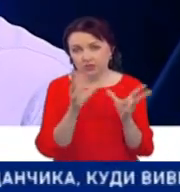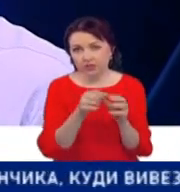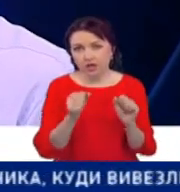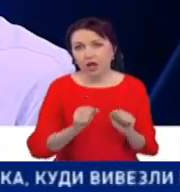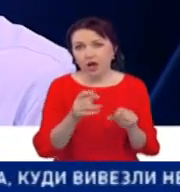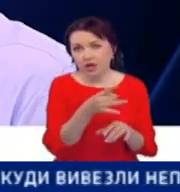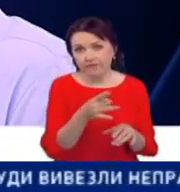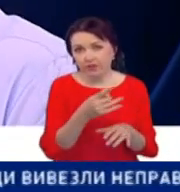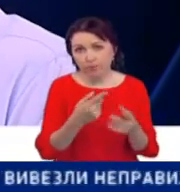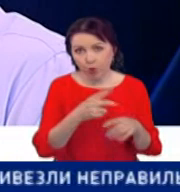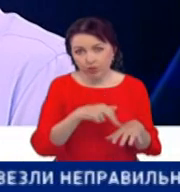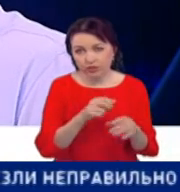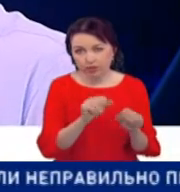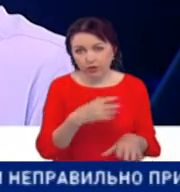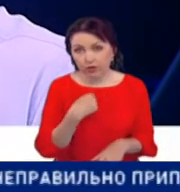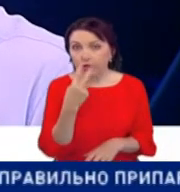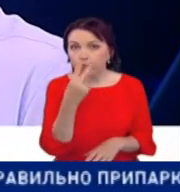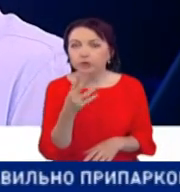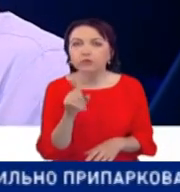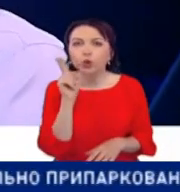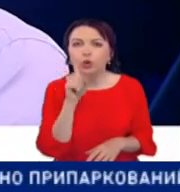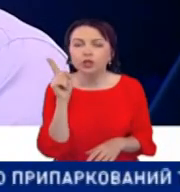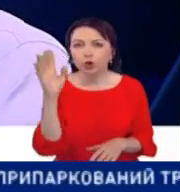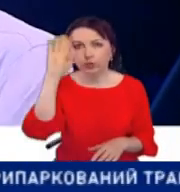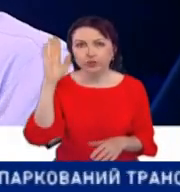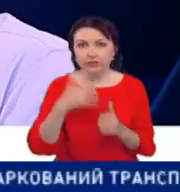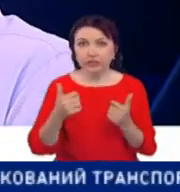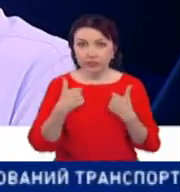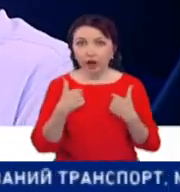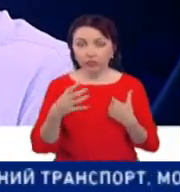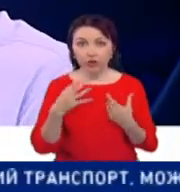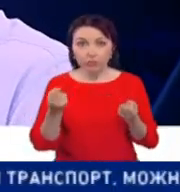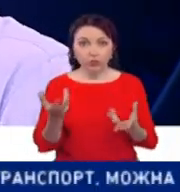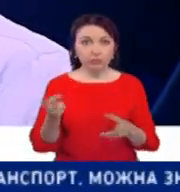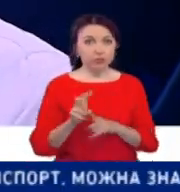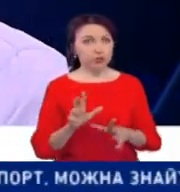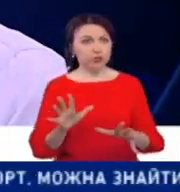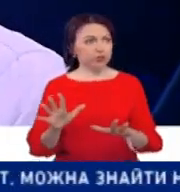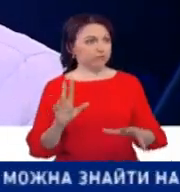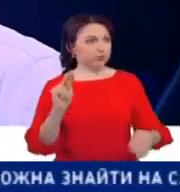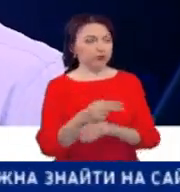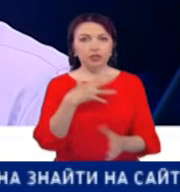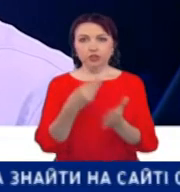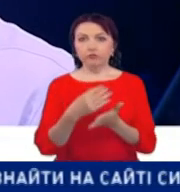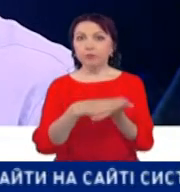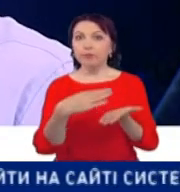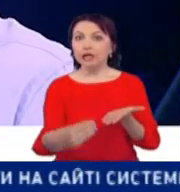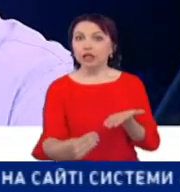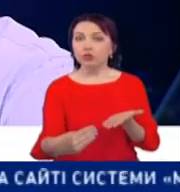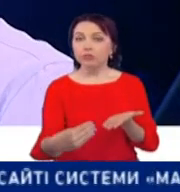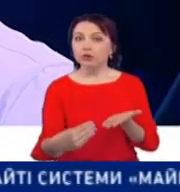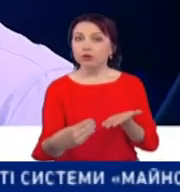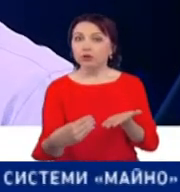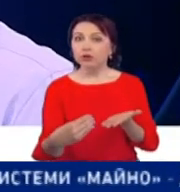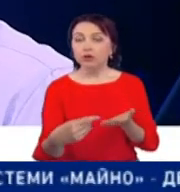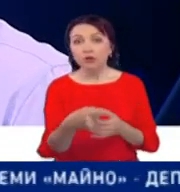райвідділки поліції. І я побачив молодих хлопців, серед яких був і я, які просто прийшли виправляти це там своїм прикладом. Тобто, ну, їм не